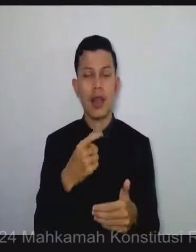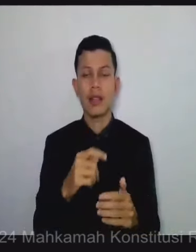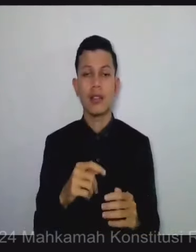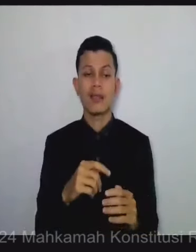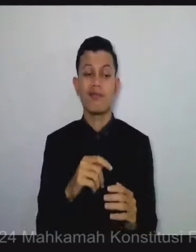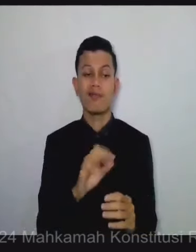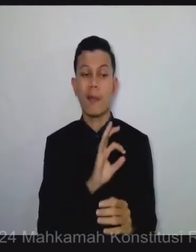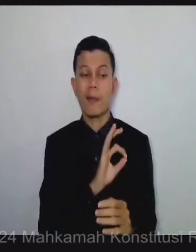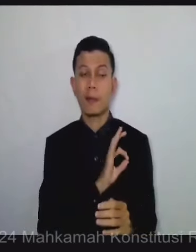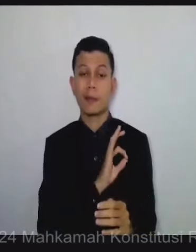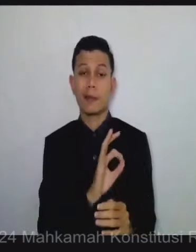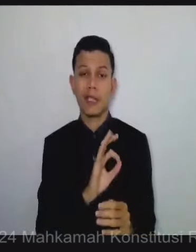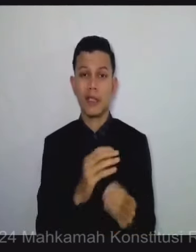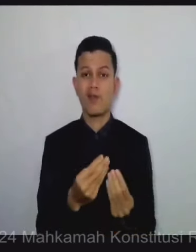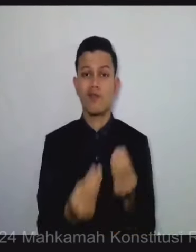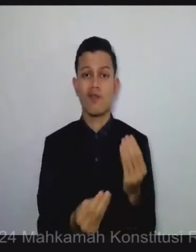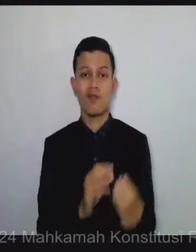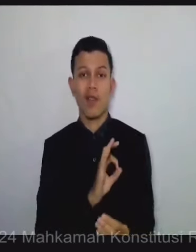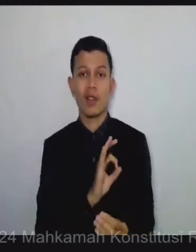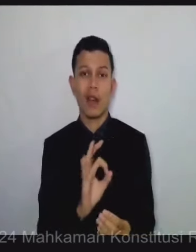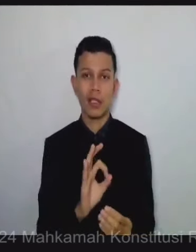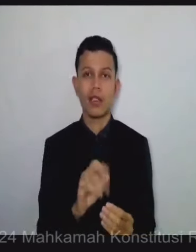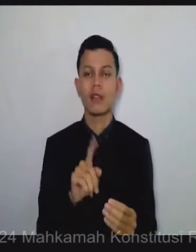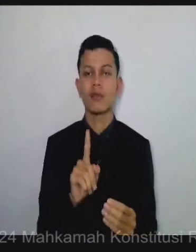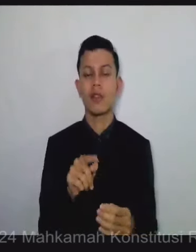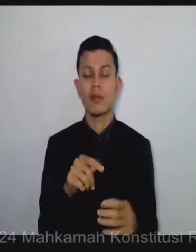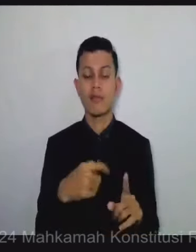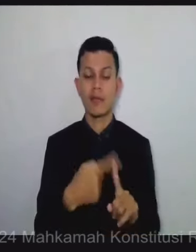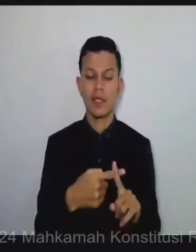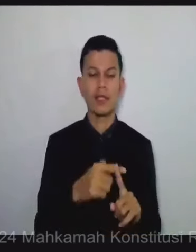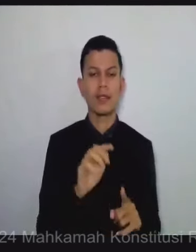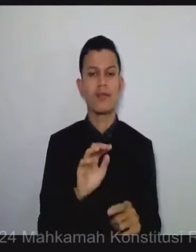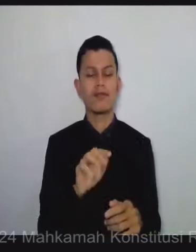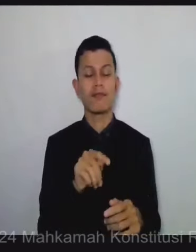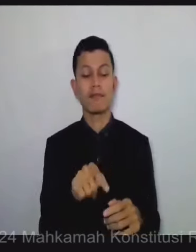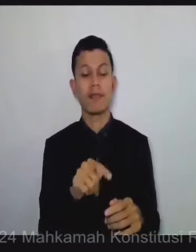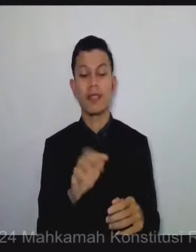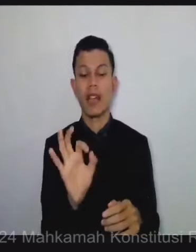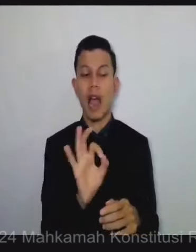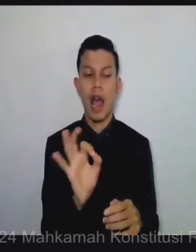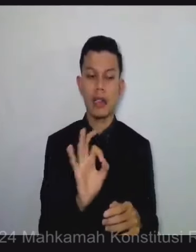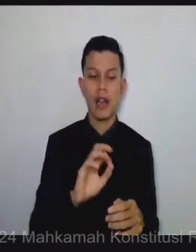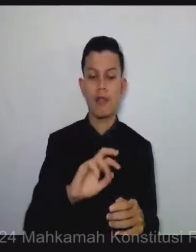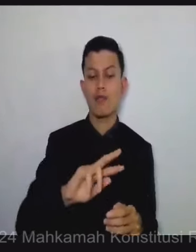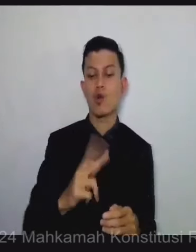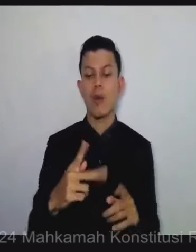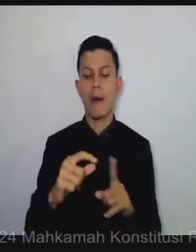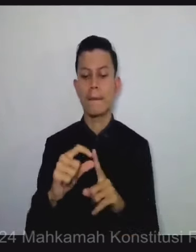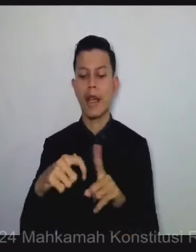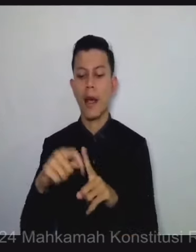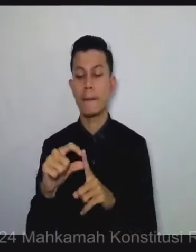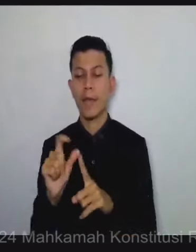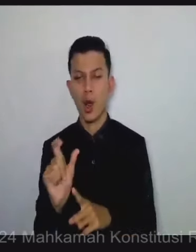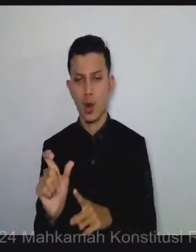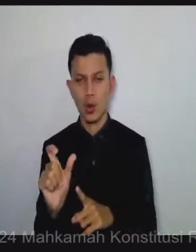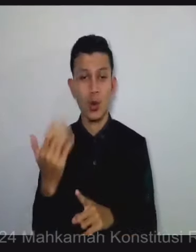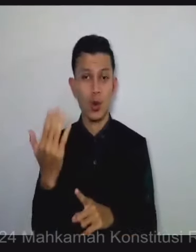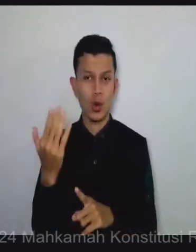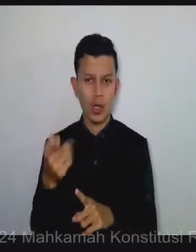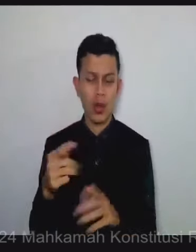ketidaknetralan termohon dalam menerapkan putusan KPU nomor 90223 tanpa mengubah PKPU 1923 di atas